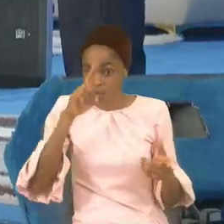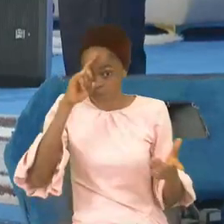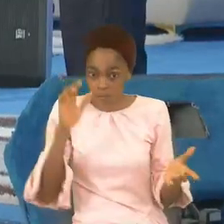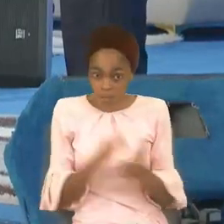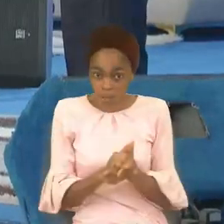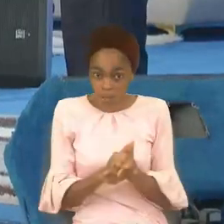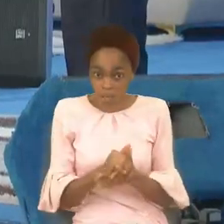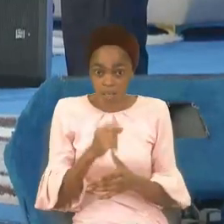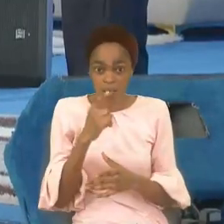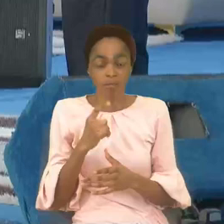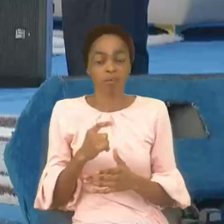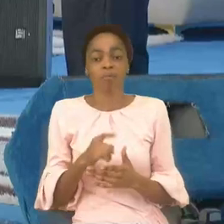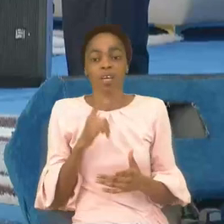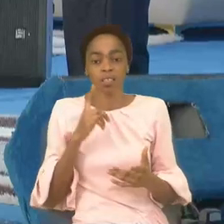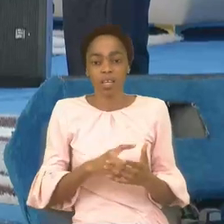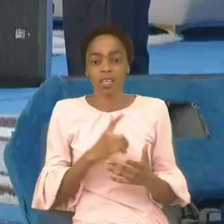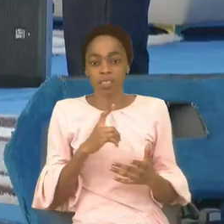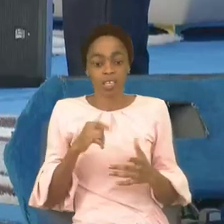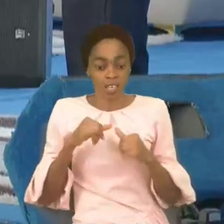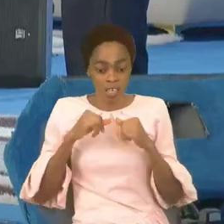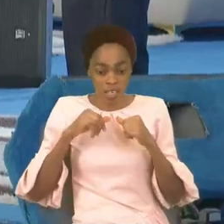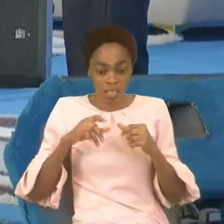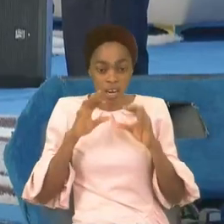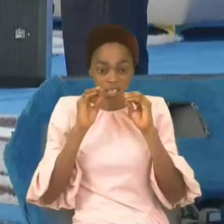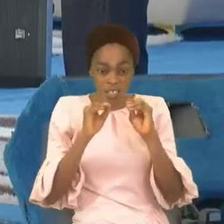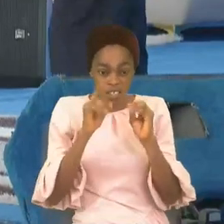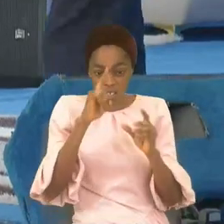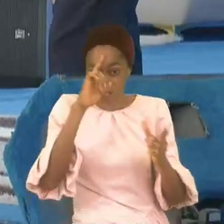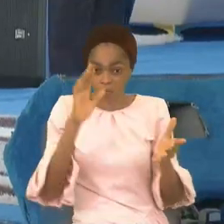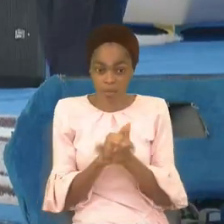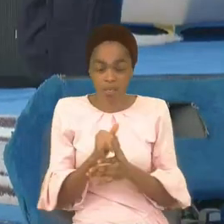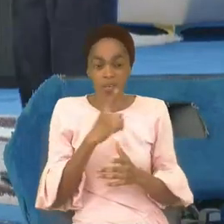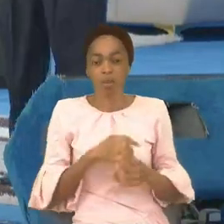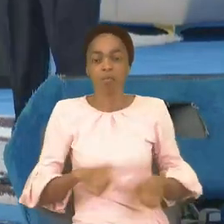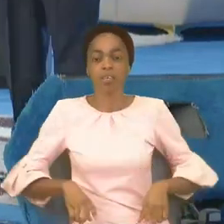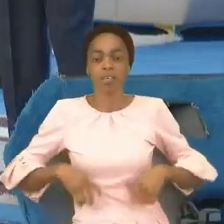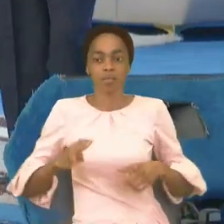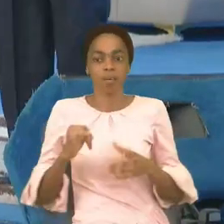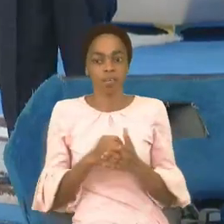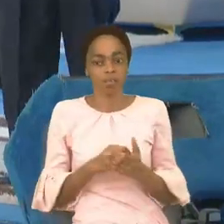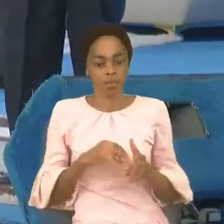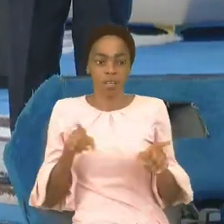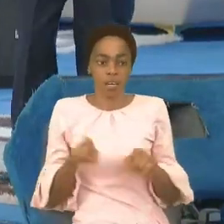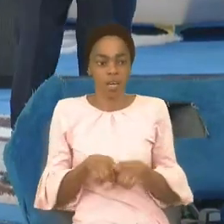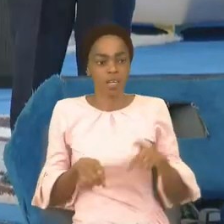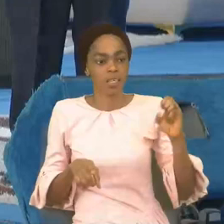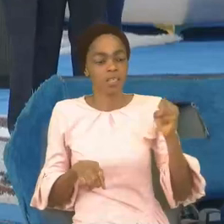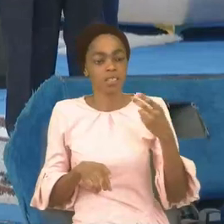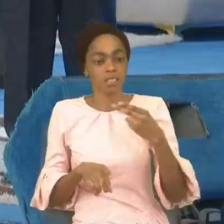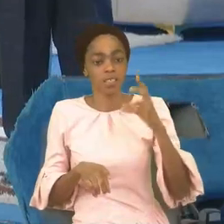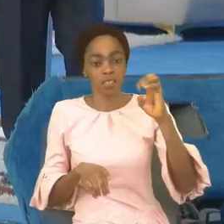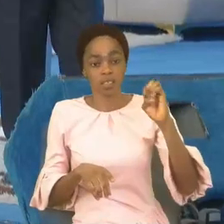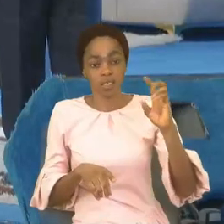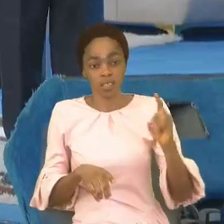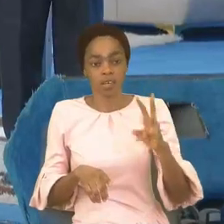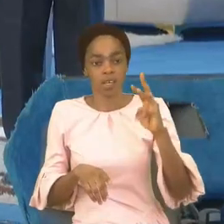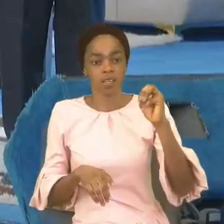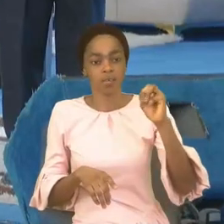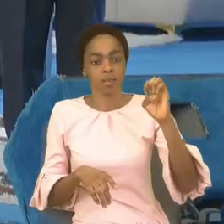auxquelles ils croient, ils ont vécu par cette doctrine, la justice. Shadrach, Meshach et